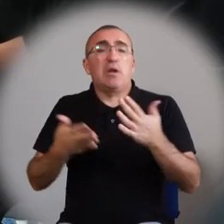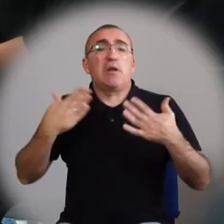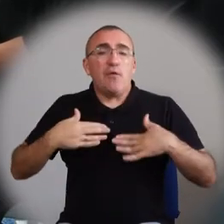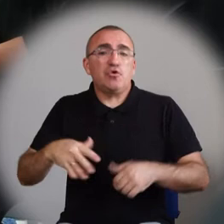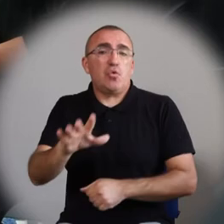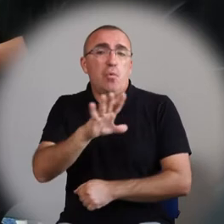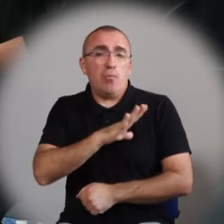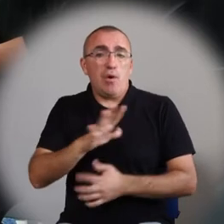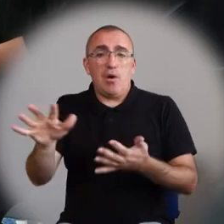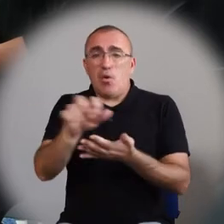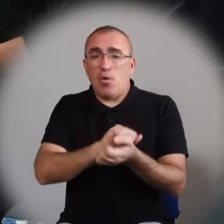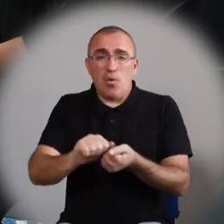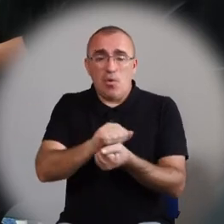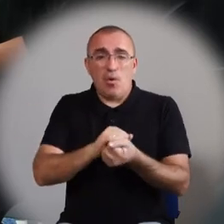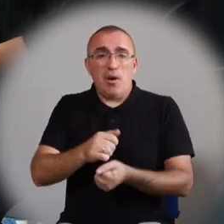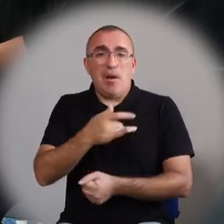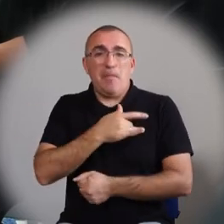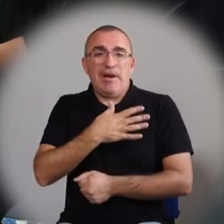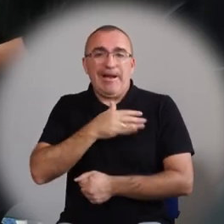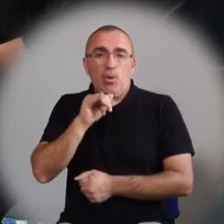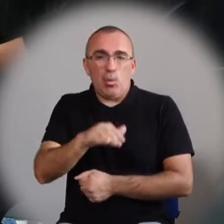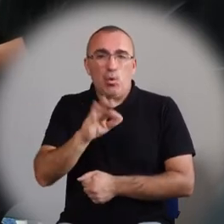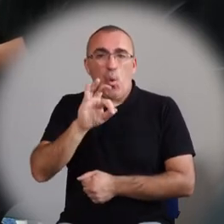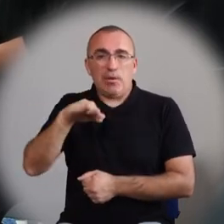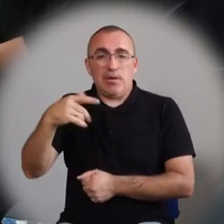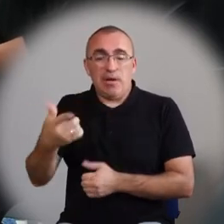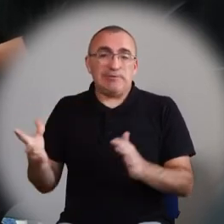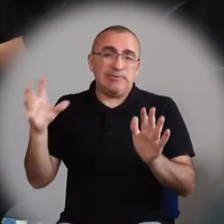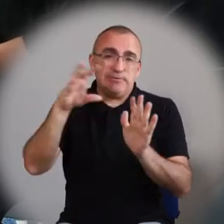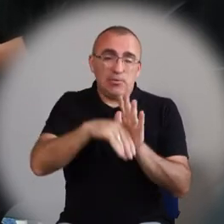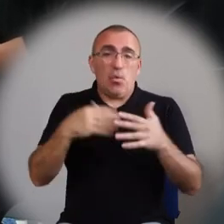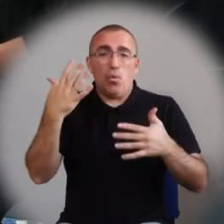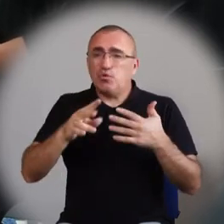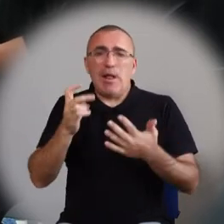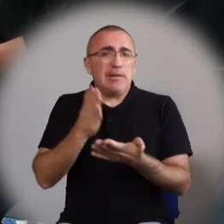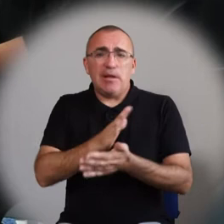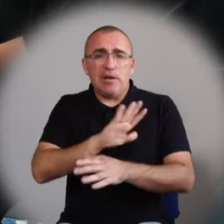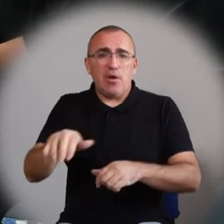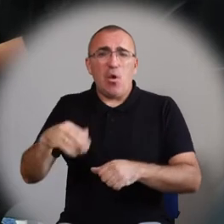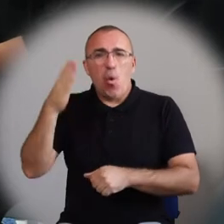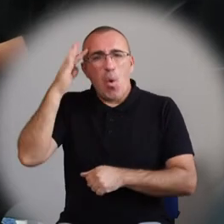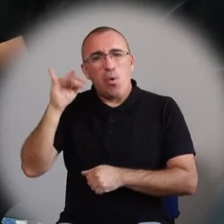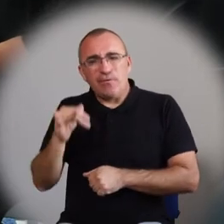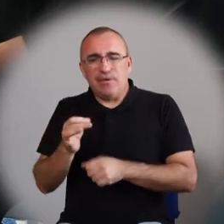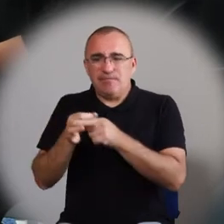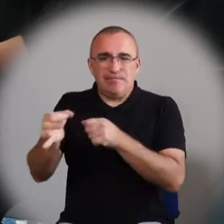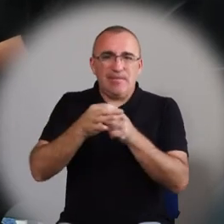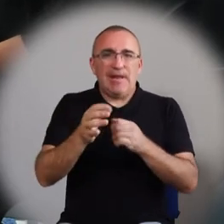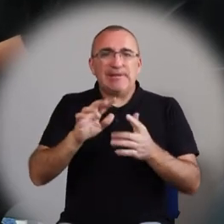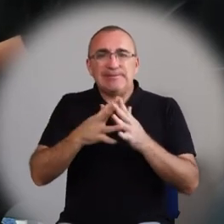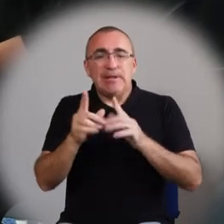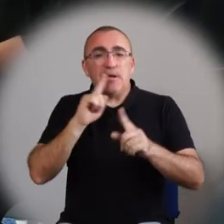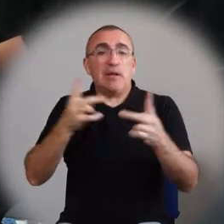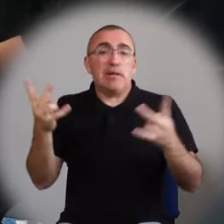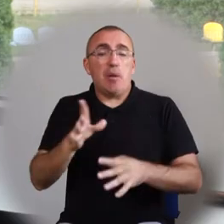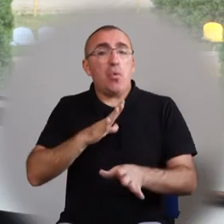можу зрозуміти, навіщо було руйнувати Приютівську ОТГ, вилучаючи уже не існуючі Головківську і